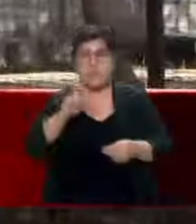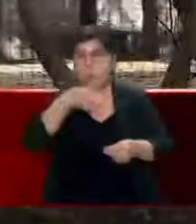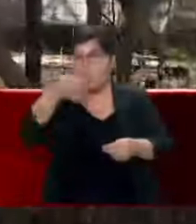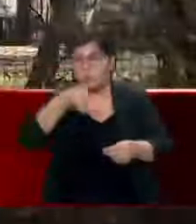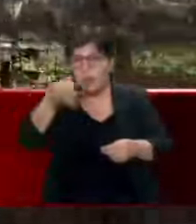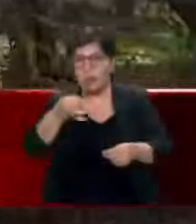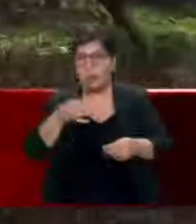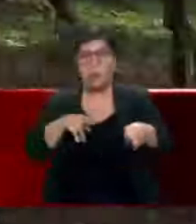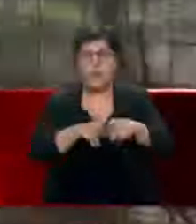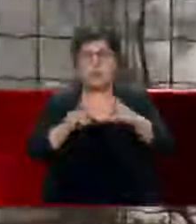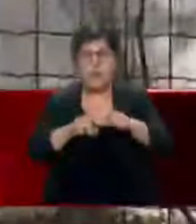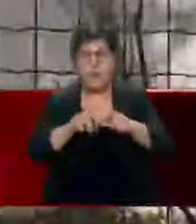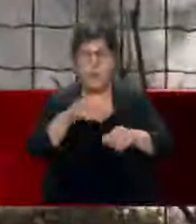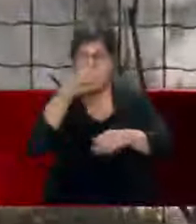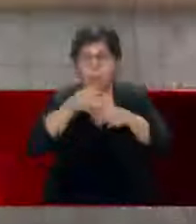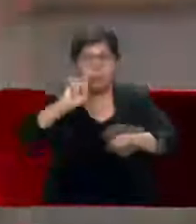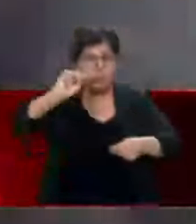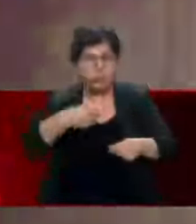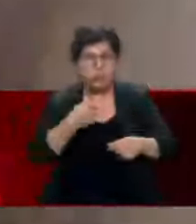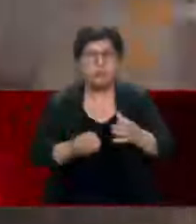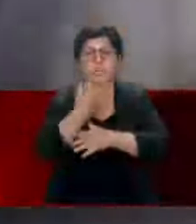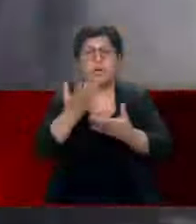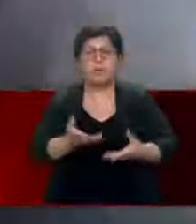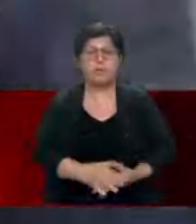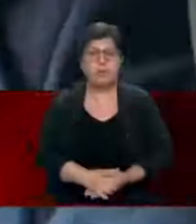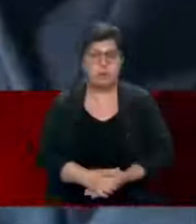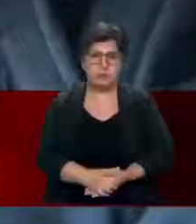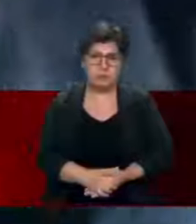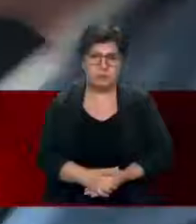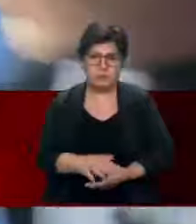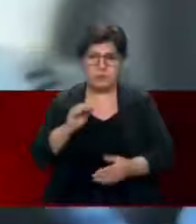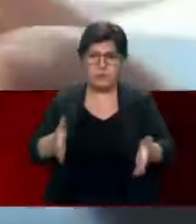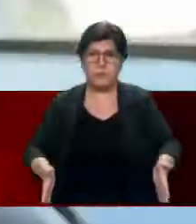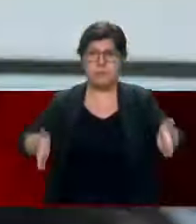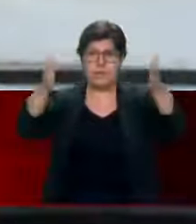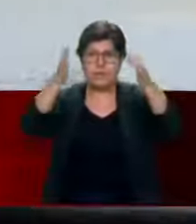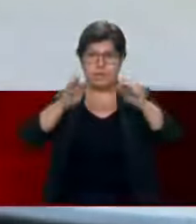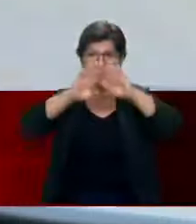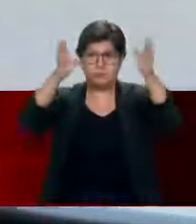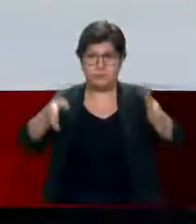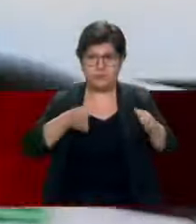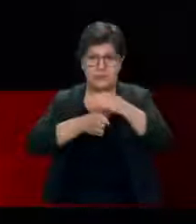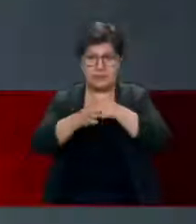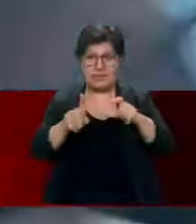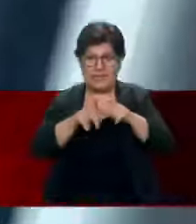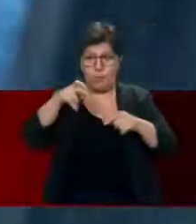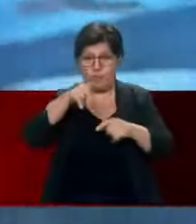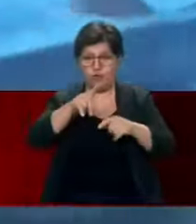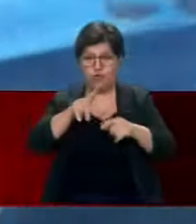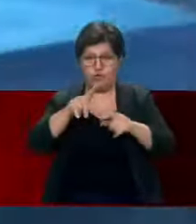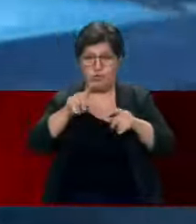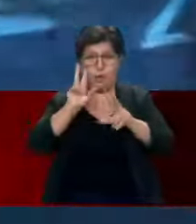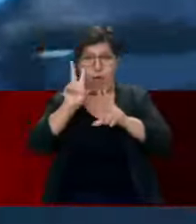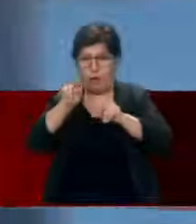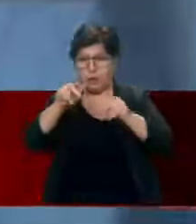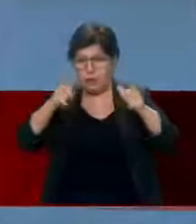Ocak'ta Kanal D haber ortaya çıkarmıştı. Hemen binanın girişi işte Dilan Polat'ın kaldığı